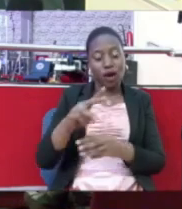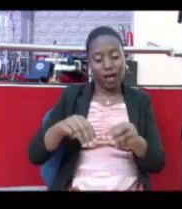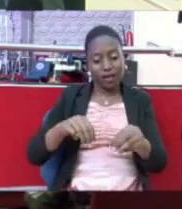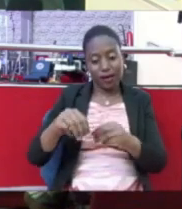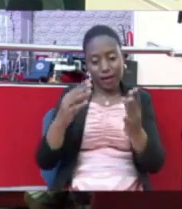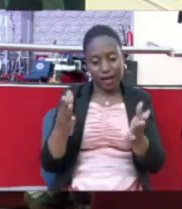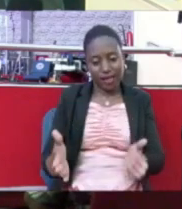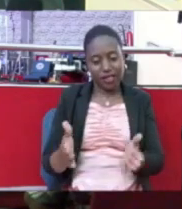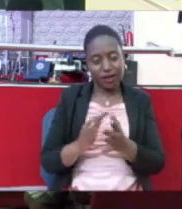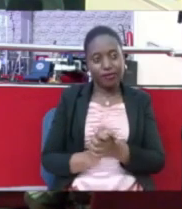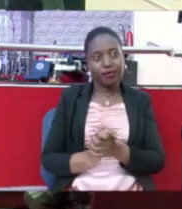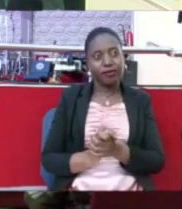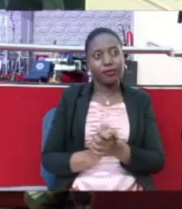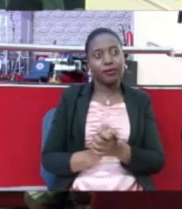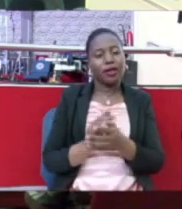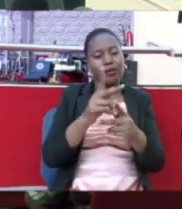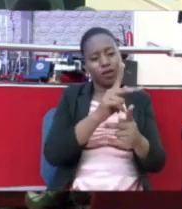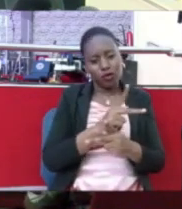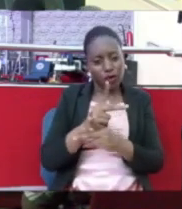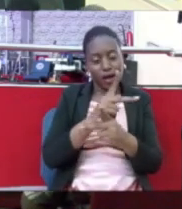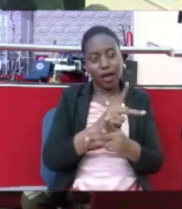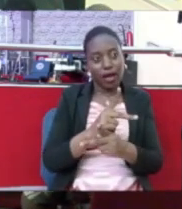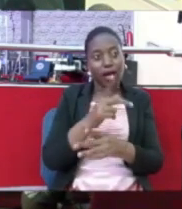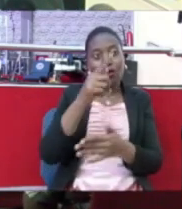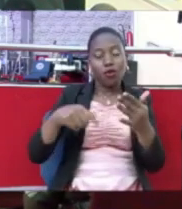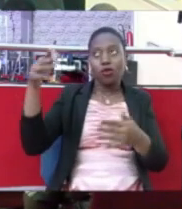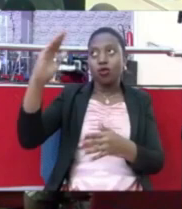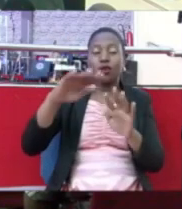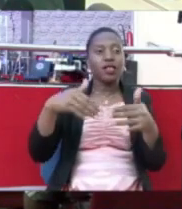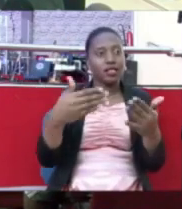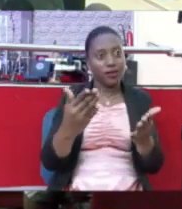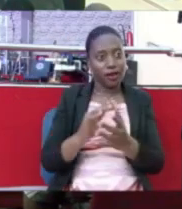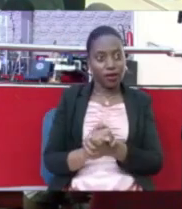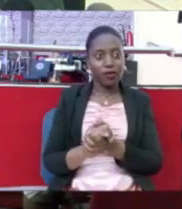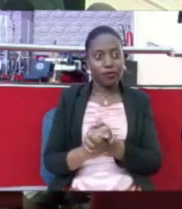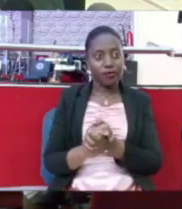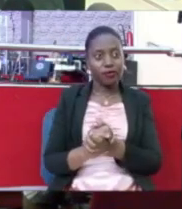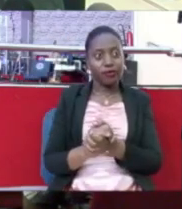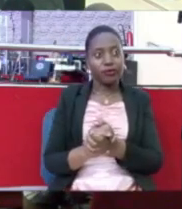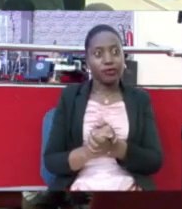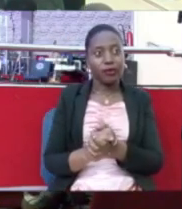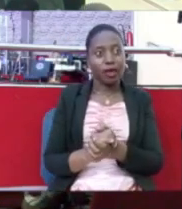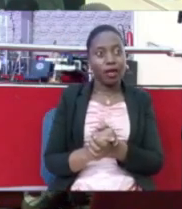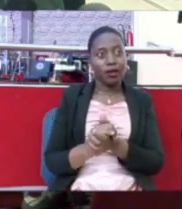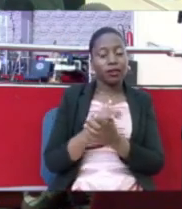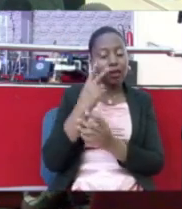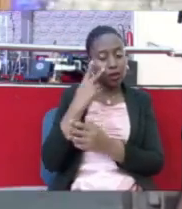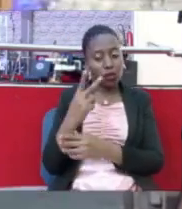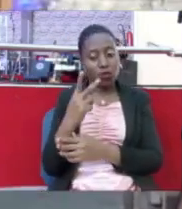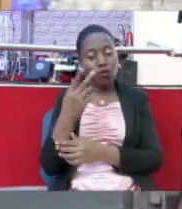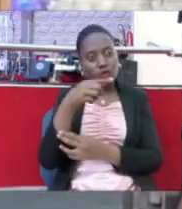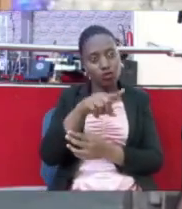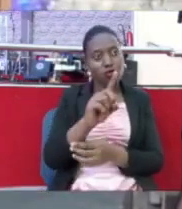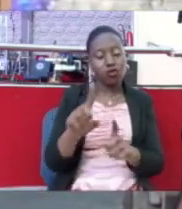Kama msimamizi. Take care of what God has given you. Chunga kile ambacho Mungu amekupatia. What about your life? Jena maisha yako? Your